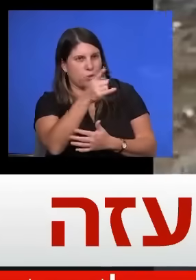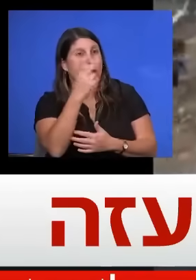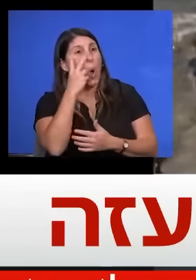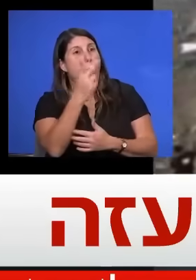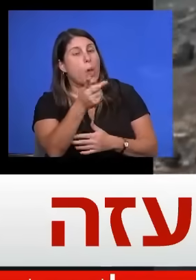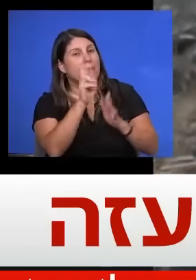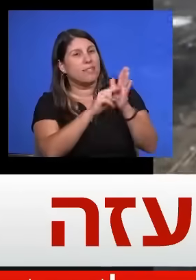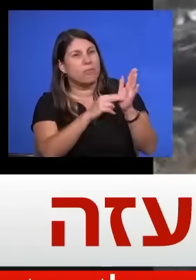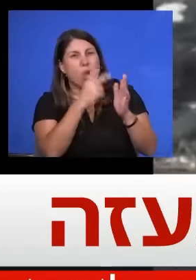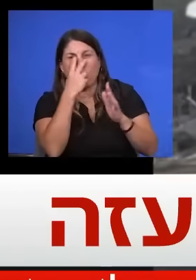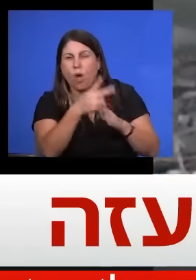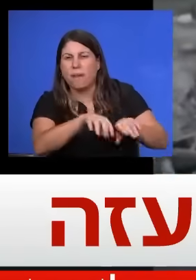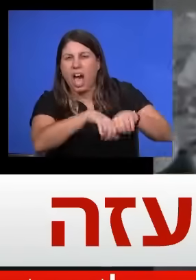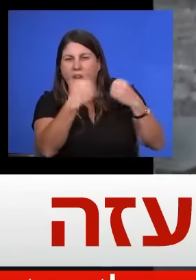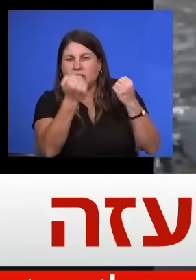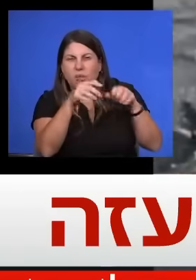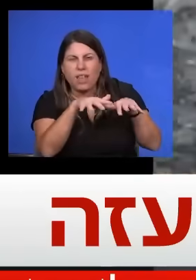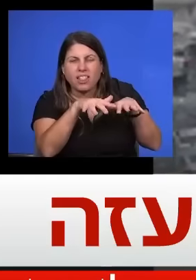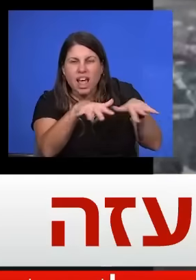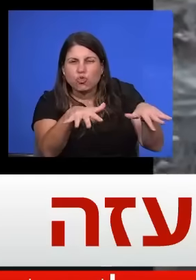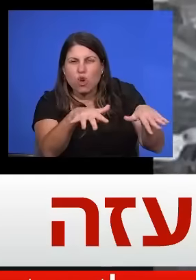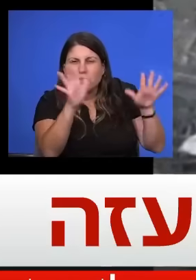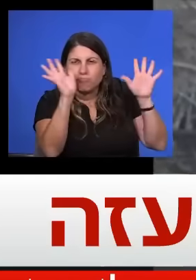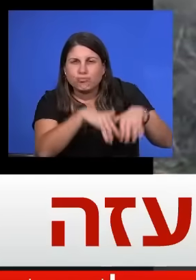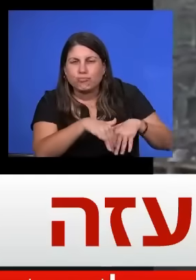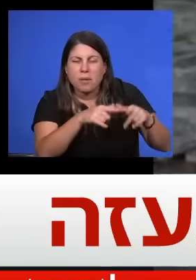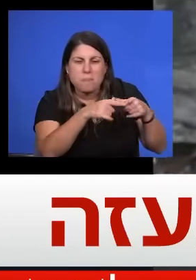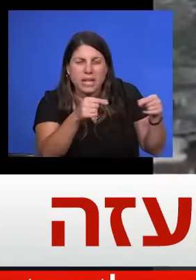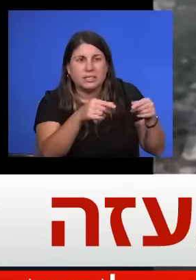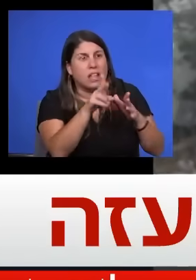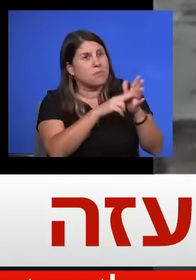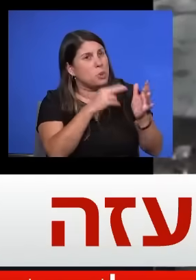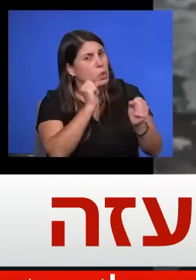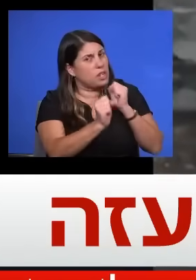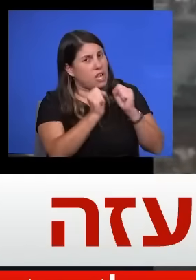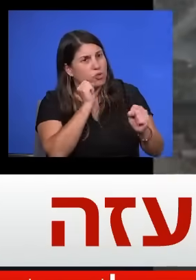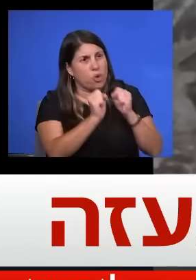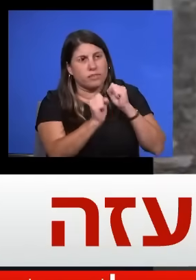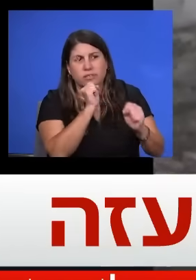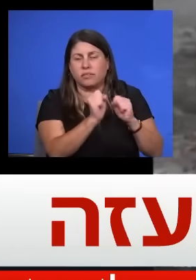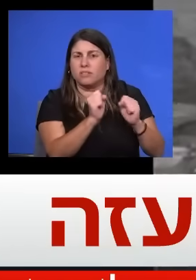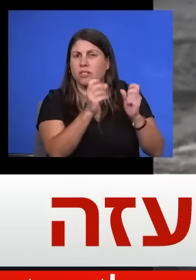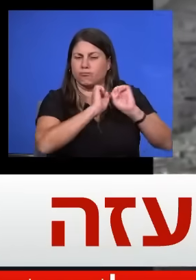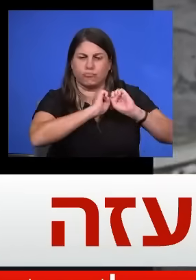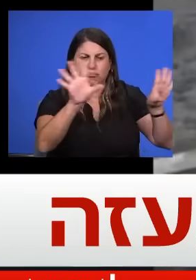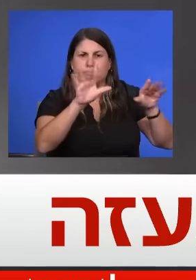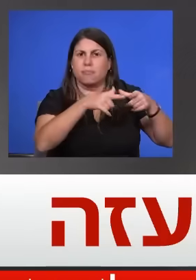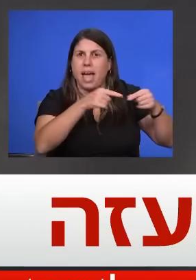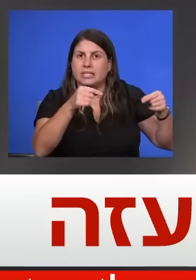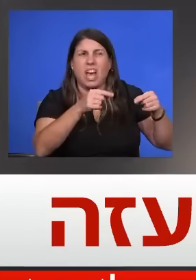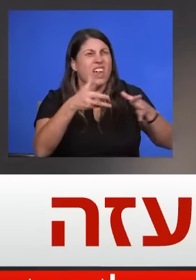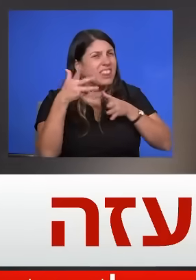הריסת התשתיות ברצועת עזה, תמונות מאוד קשות שיוצאות משם על תקיפות